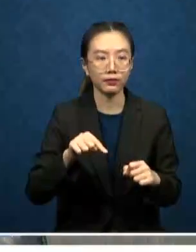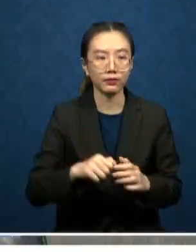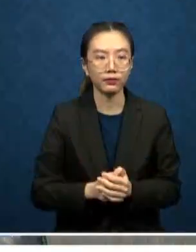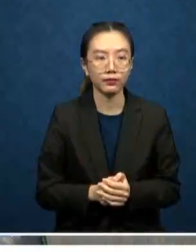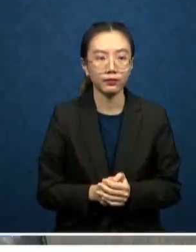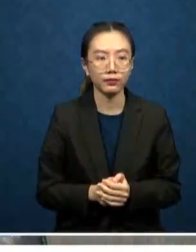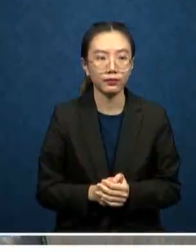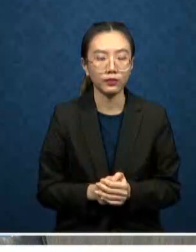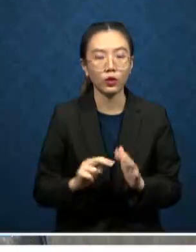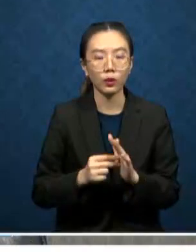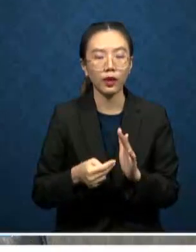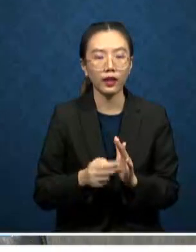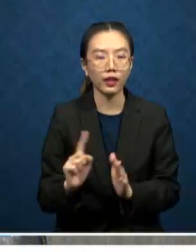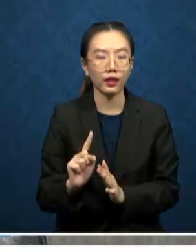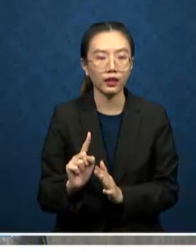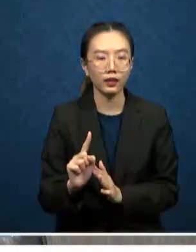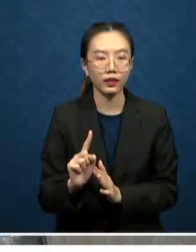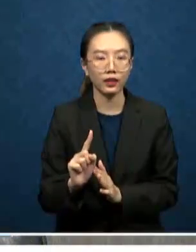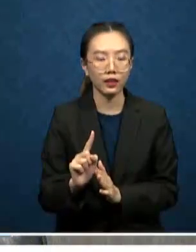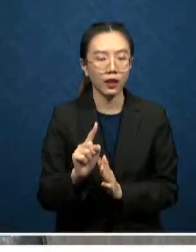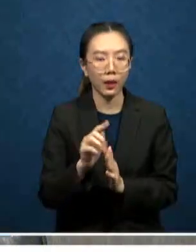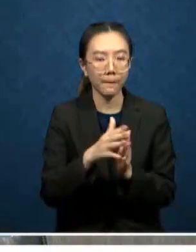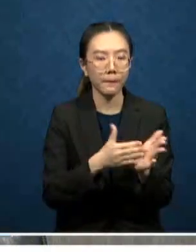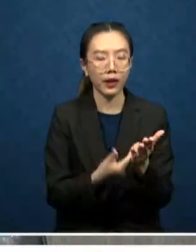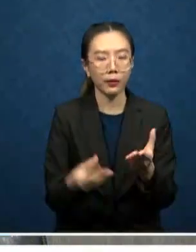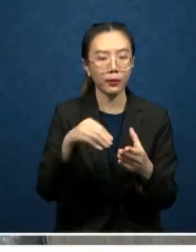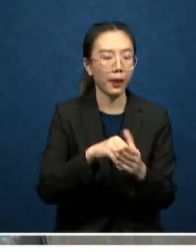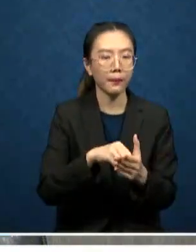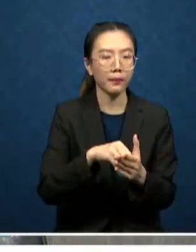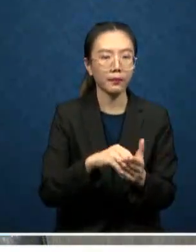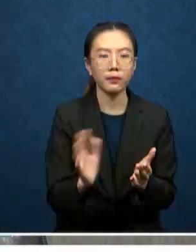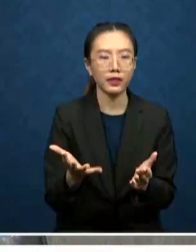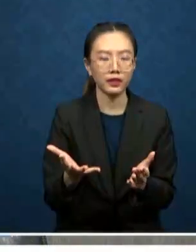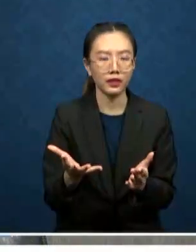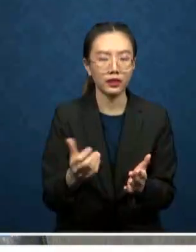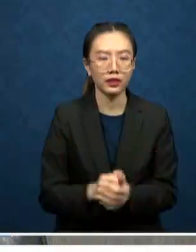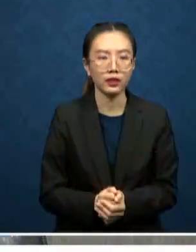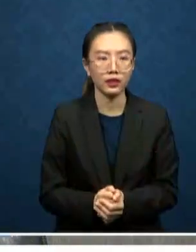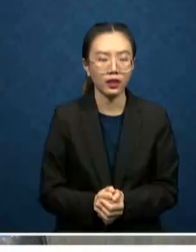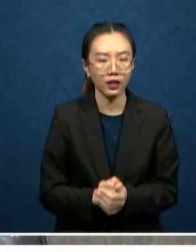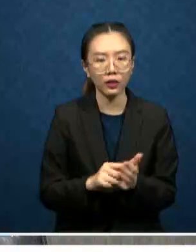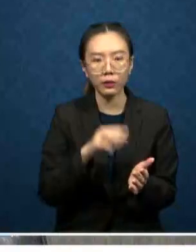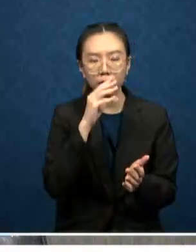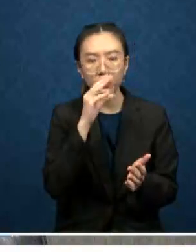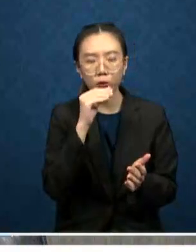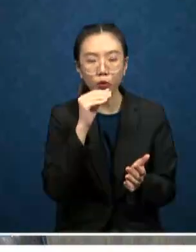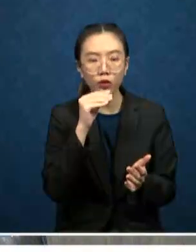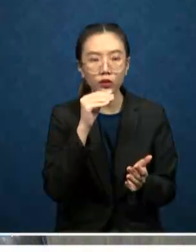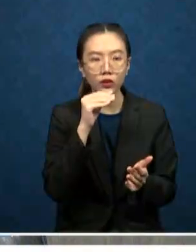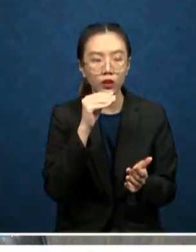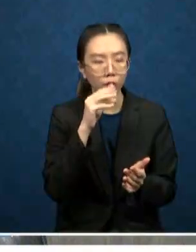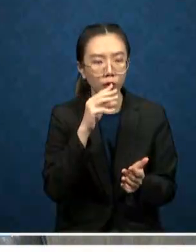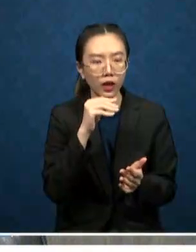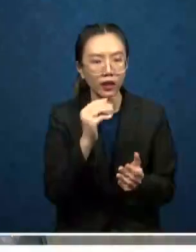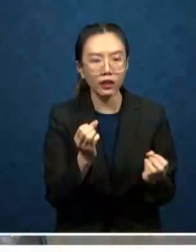หมายถึงว่ามันเป็นเป็นมันไม่อยู่ในแผนปฏิรูปประเทศด้วยซ้ำนะครับแล้วก็อ้างถึงว่าเกิดจากกฎ